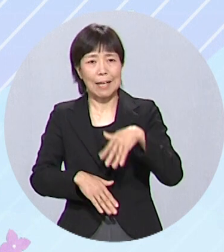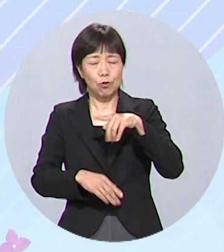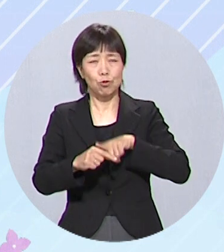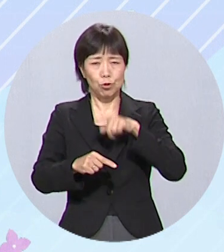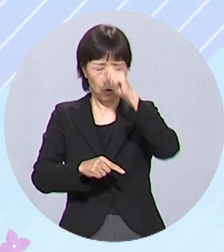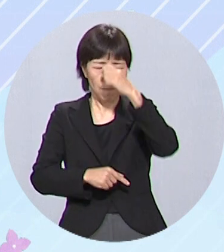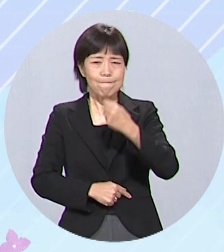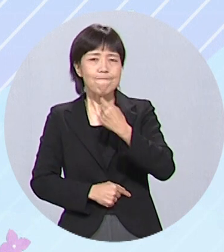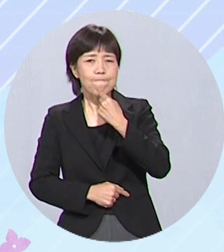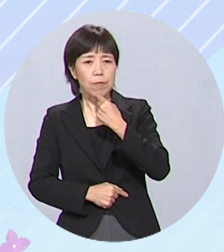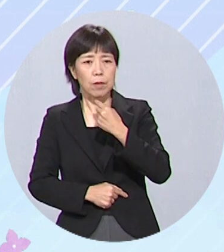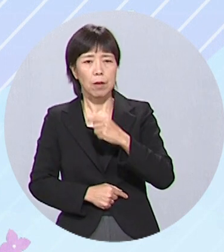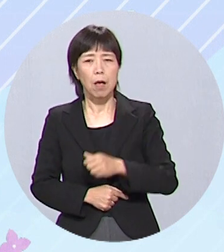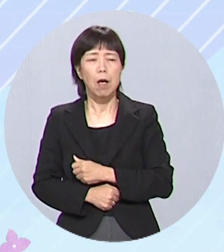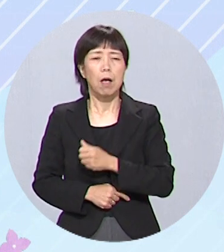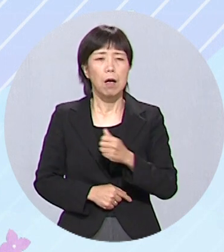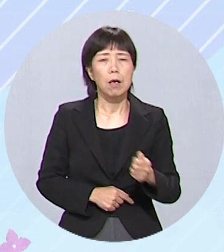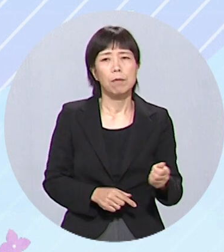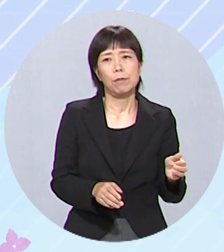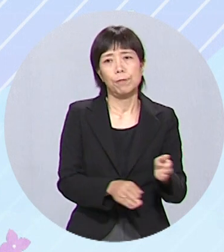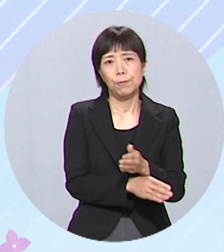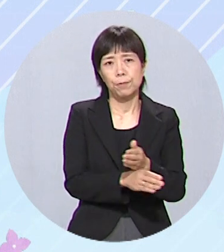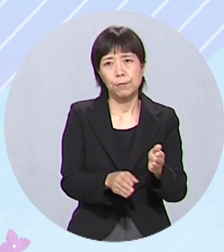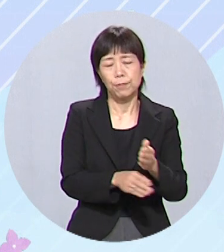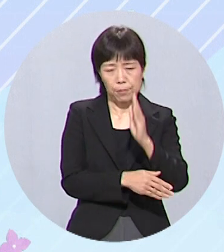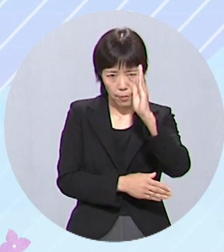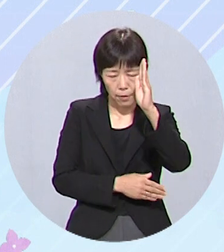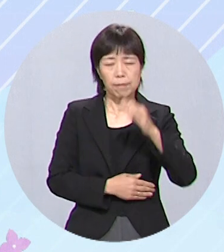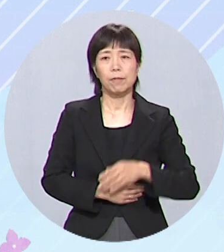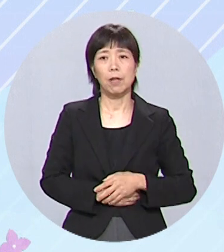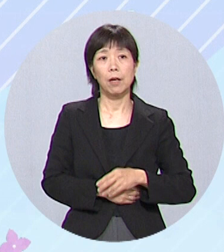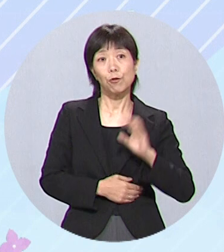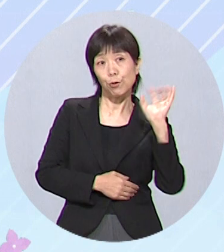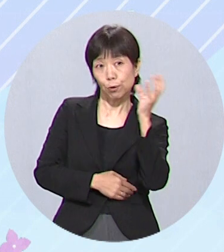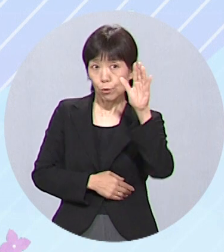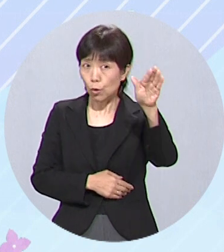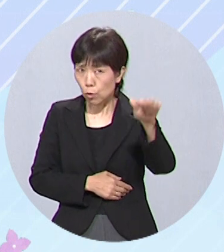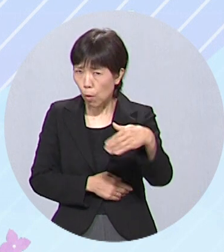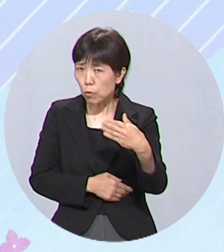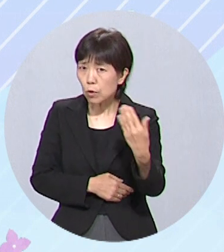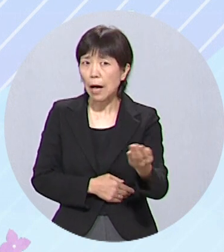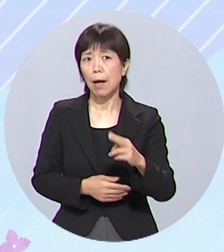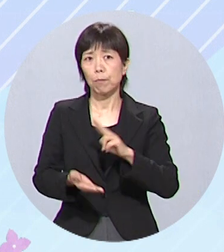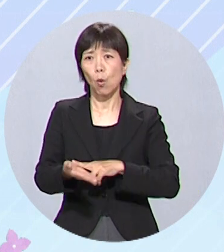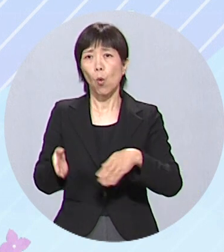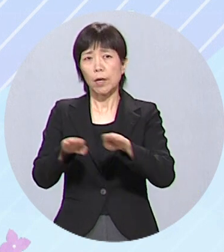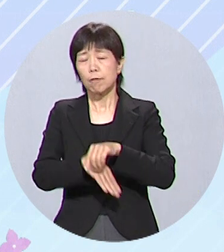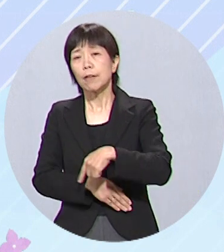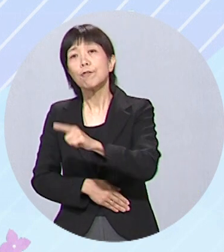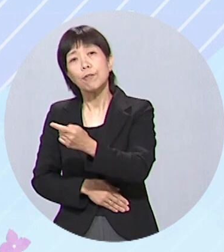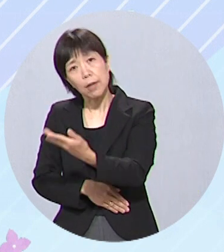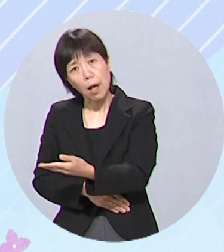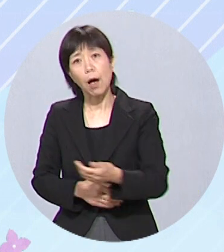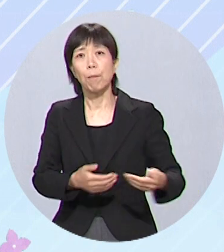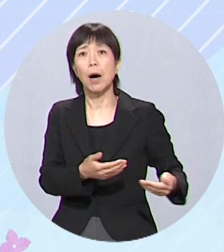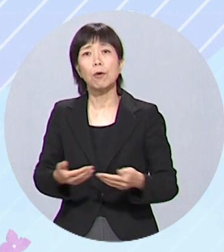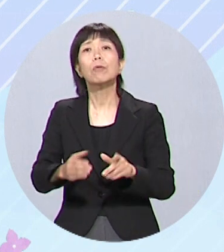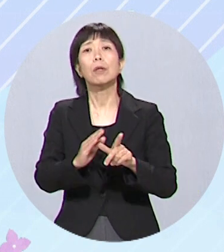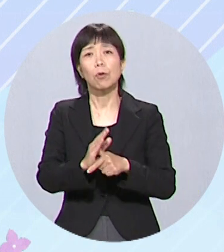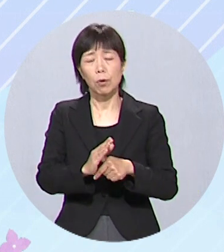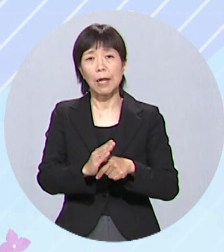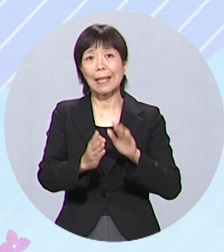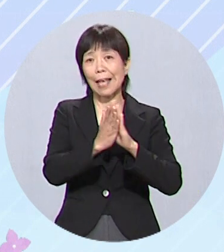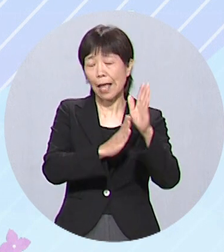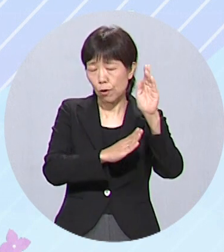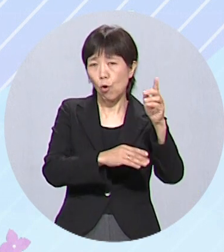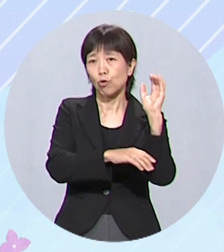涼しい場所に移動して体を冷やしてください。救急車を呼ぶべきか病院に行くべきか迷ったら、県の救急